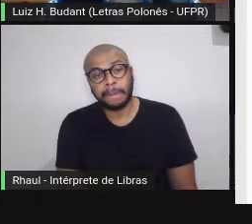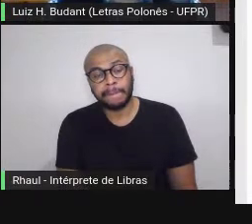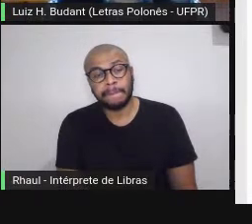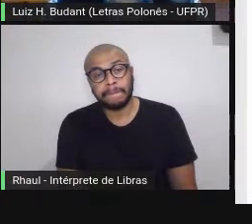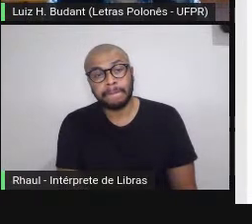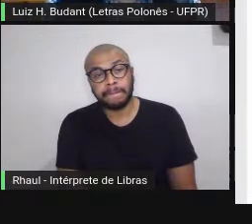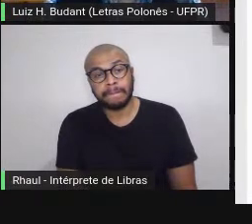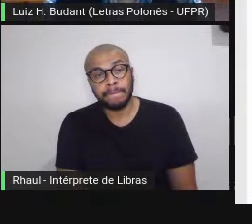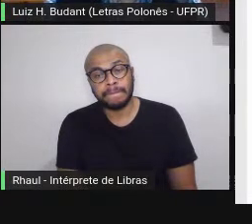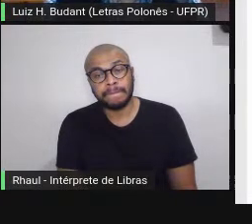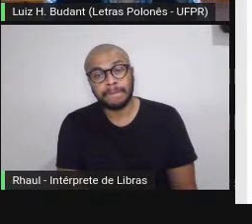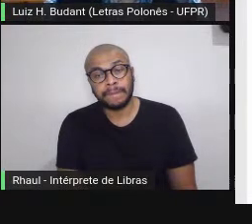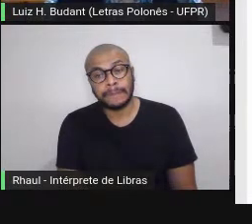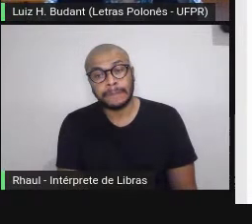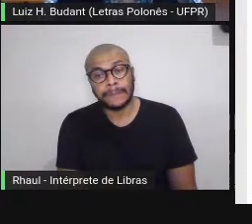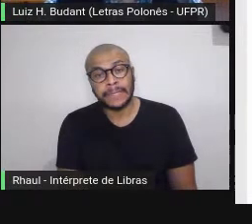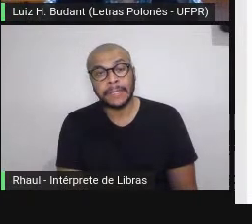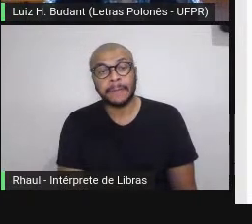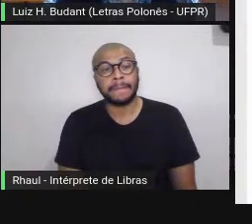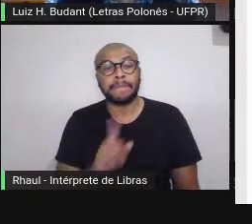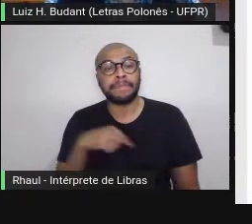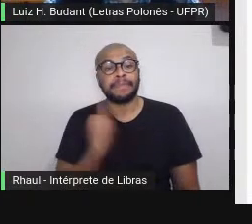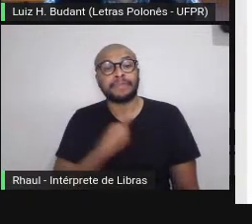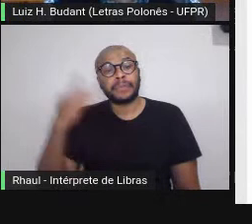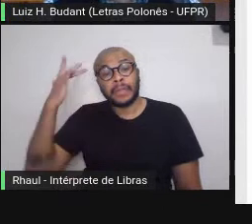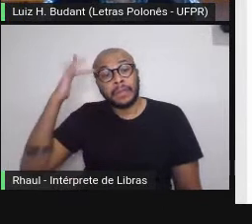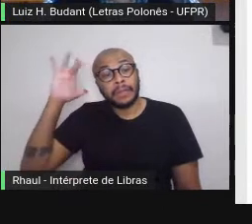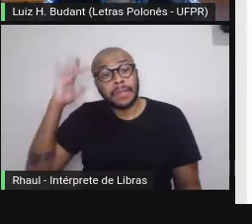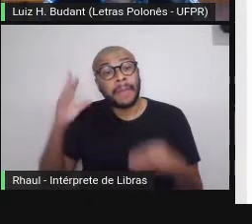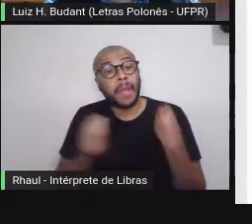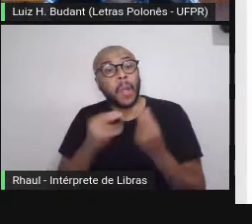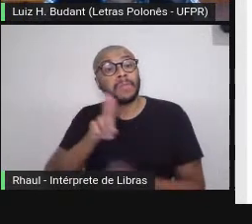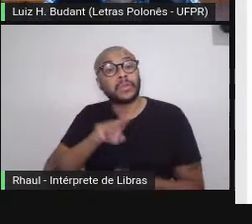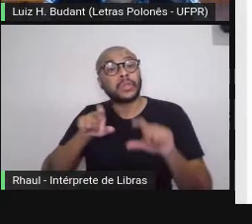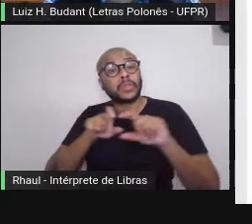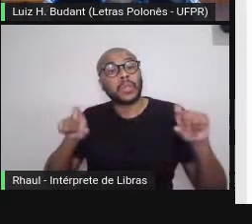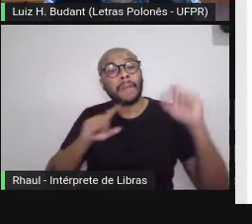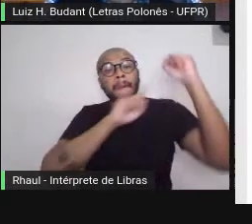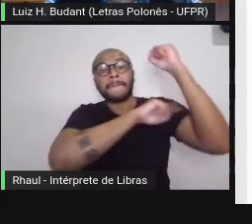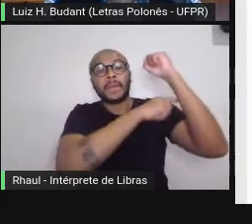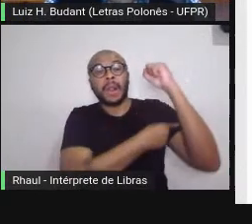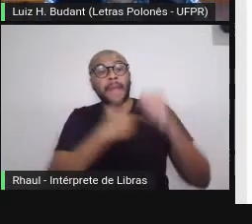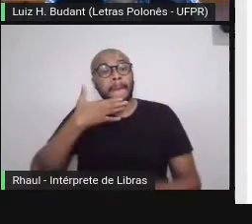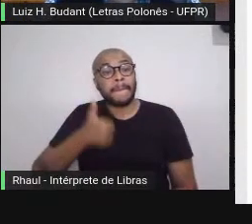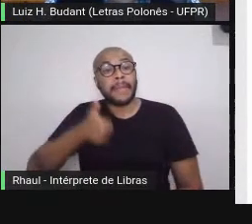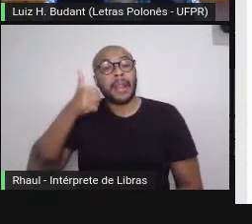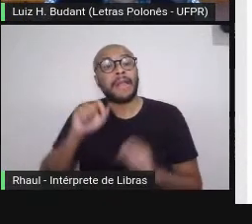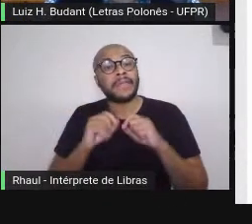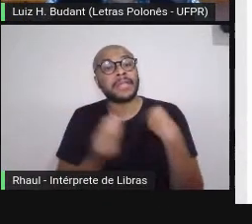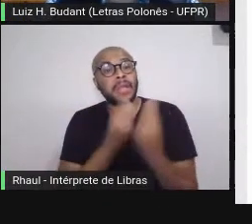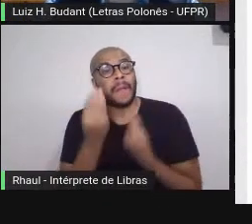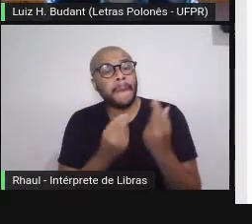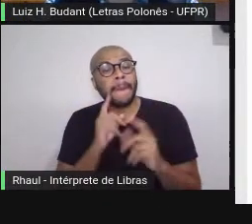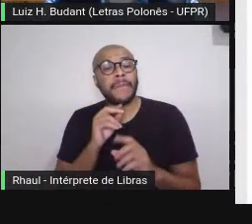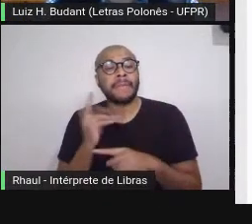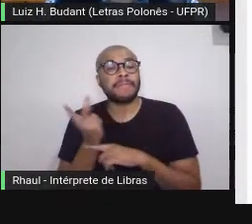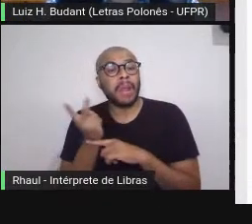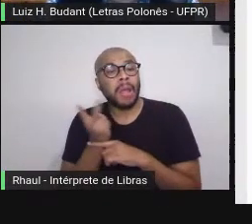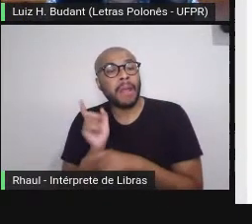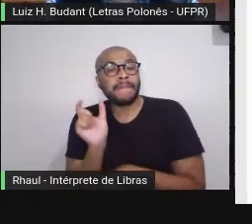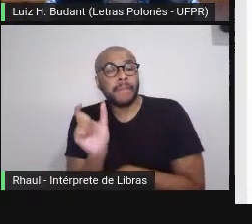zakończeniem. I quando nós não sabemos como declinar um sobrenome polonês, o melhor a fazer é procurar uma palavra